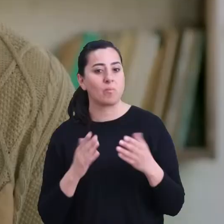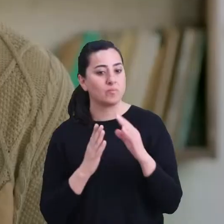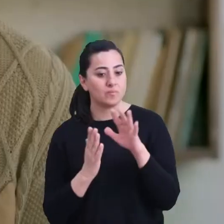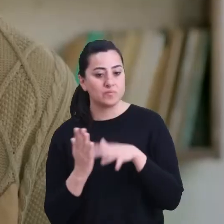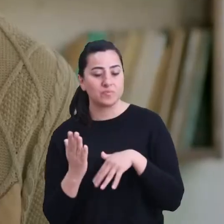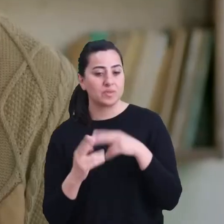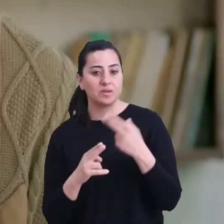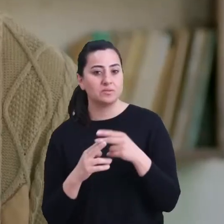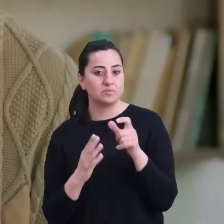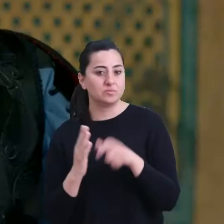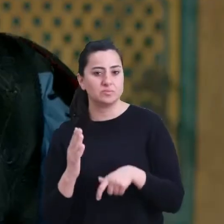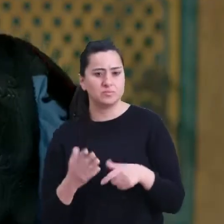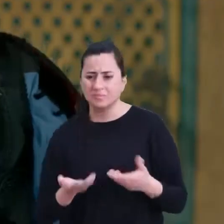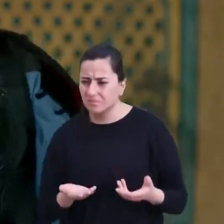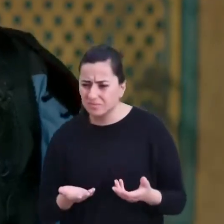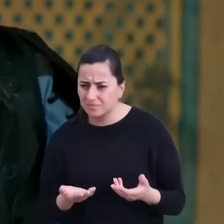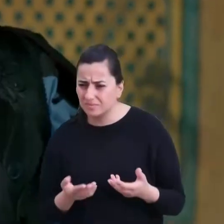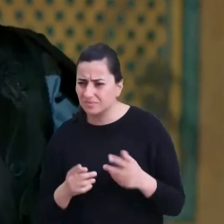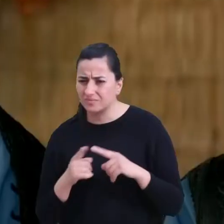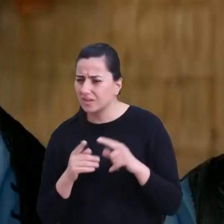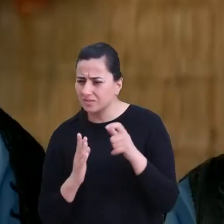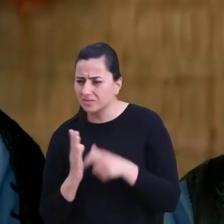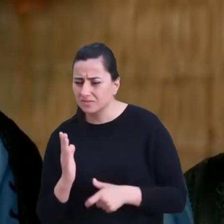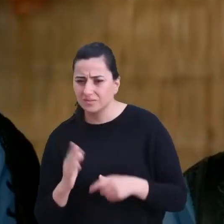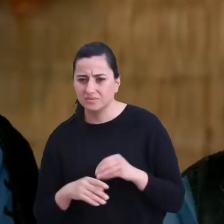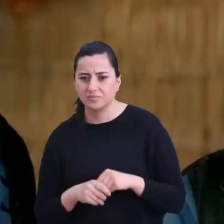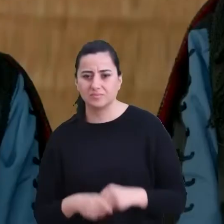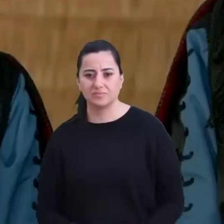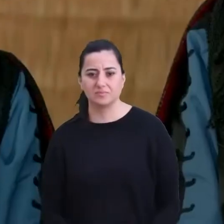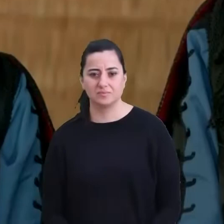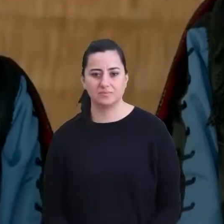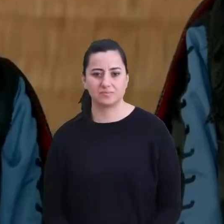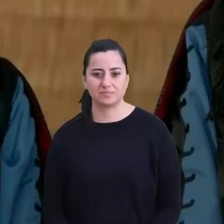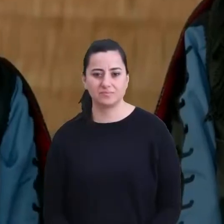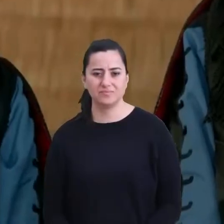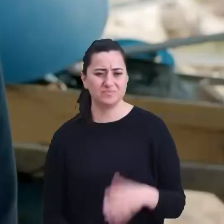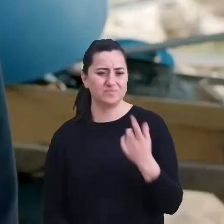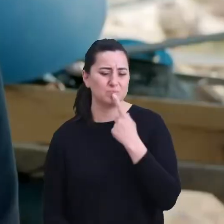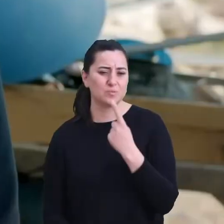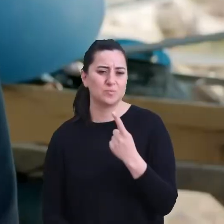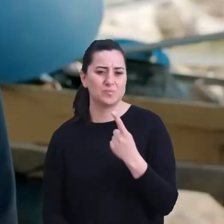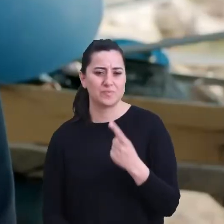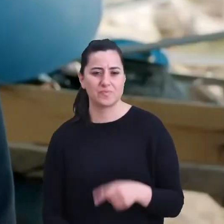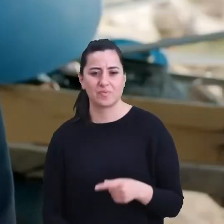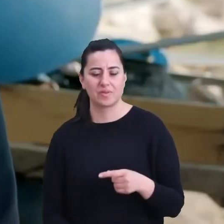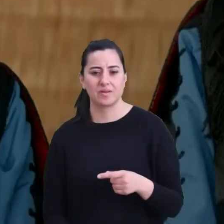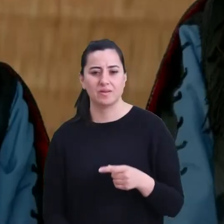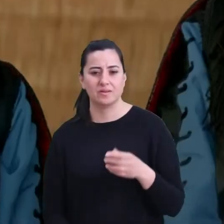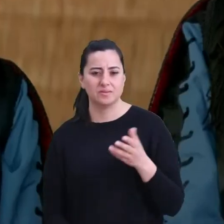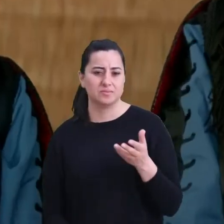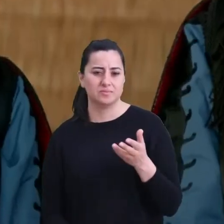nerede? Tekist. Tekist ne? Bakıştılar. Şey ya, biliyor